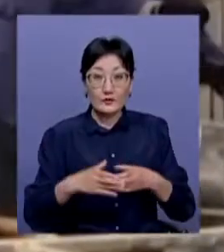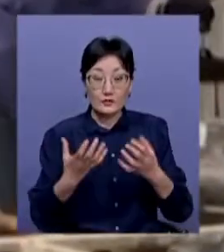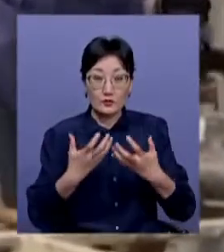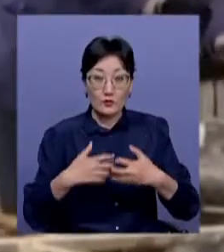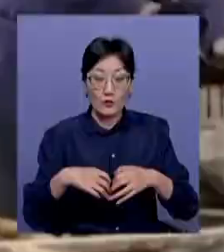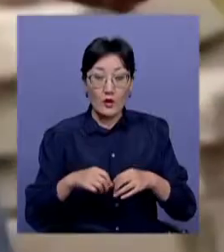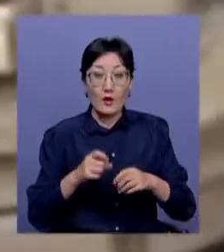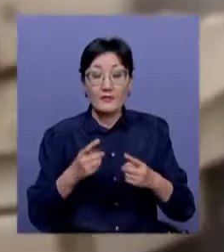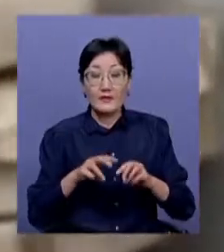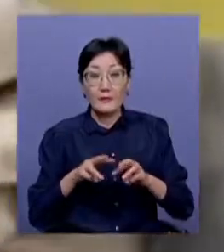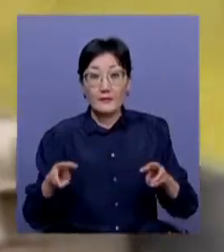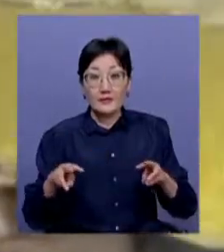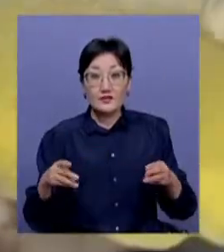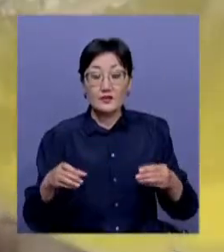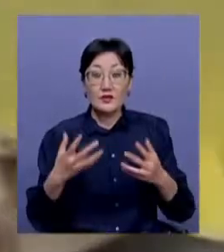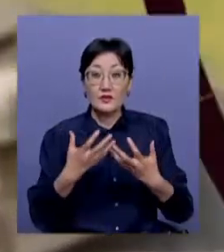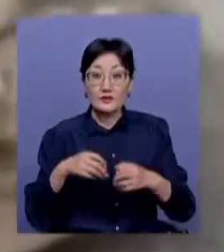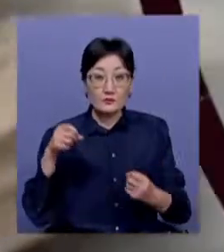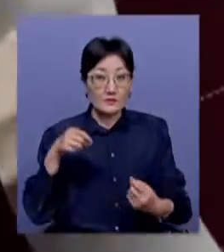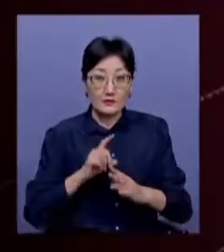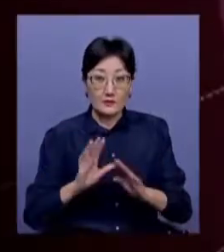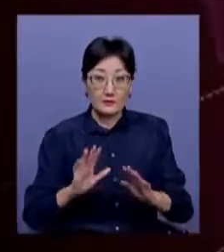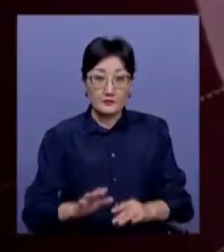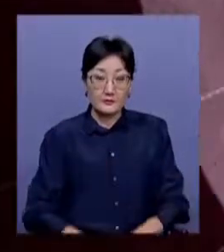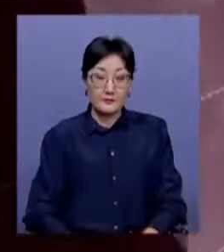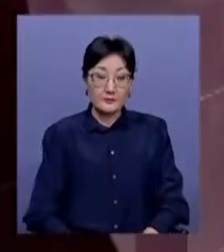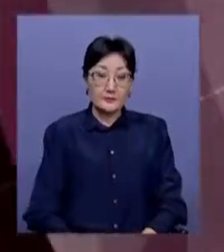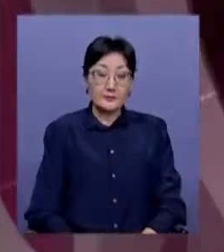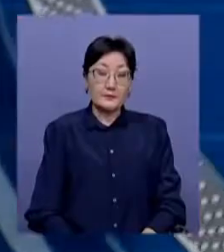неге министрліктің есебімен сай келмей отыр?